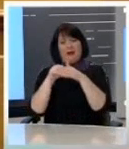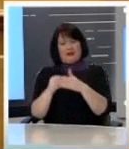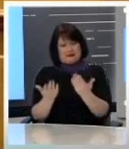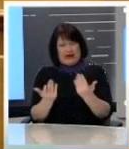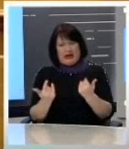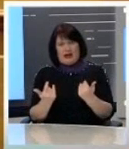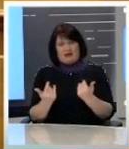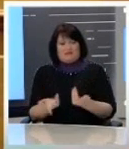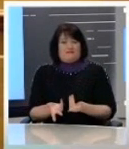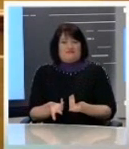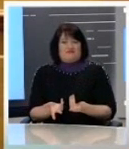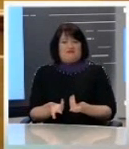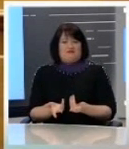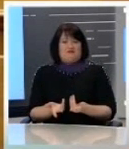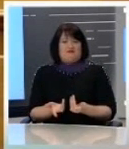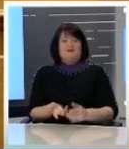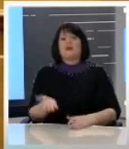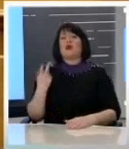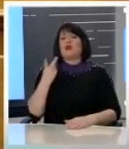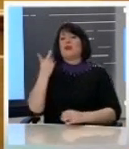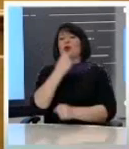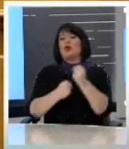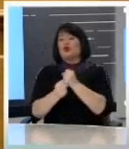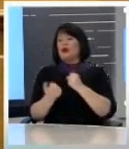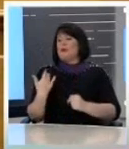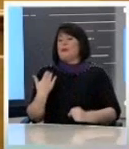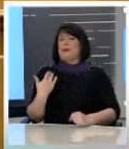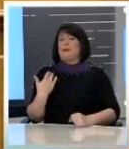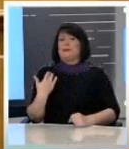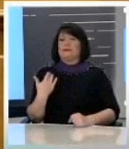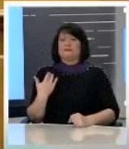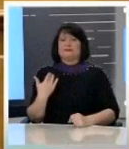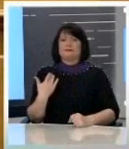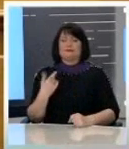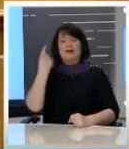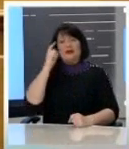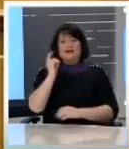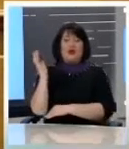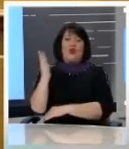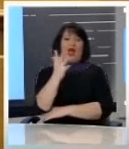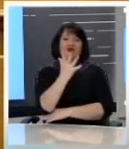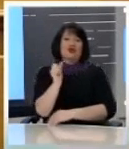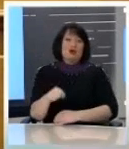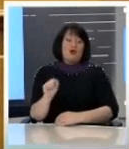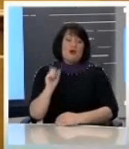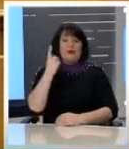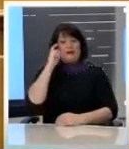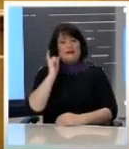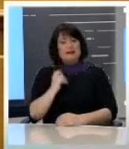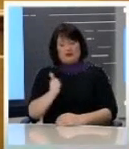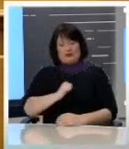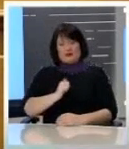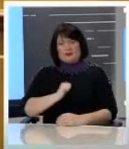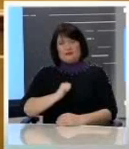επενδύσεις? Μέσα στα τελευταία 2 χρόνια έχουμε, δεν ξέρουμε αν είναι δάσος ή όχι, η